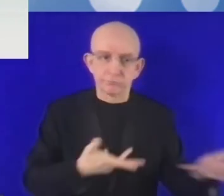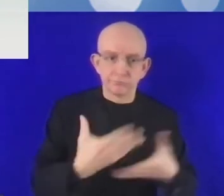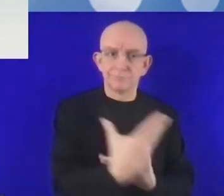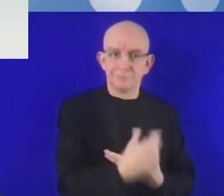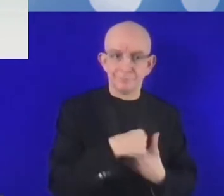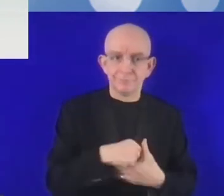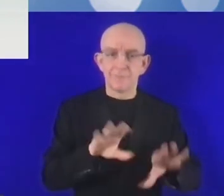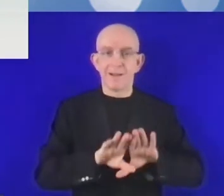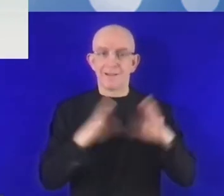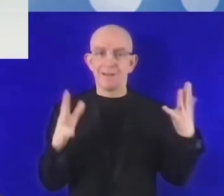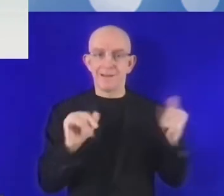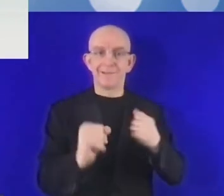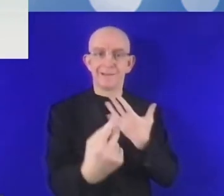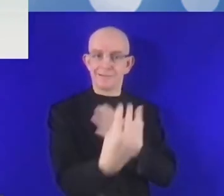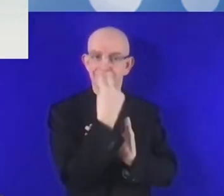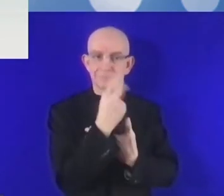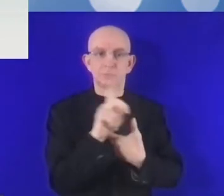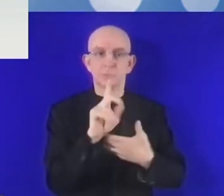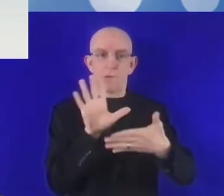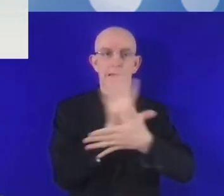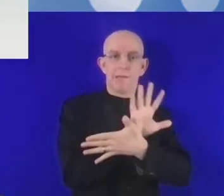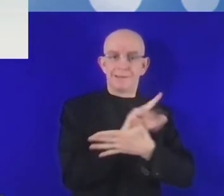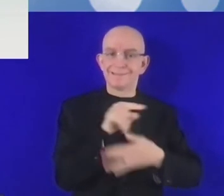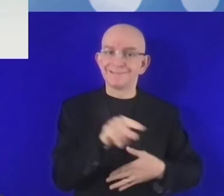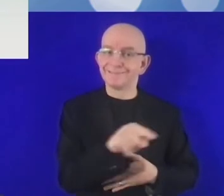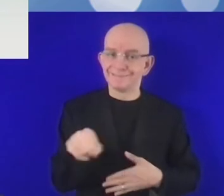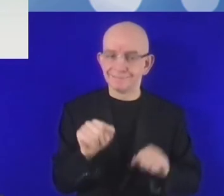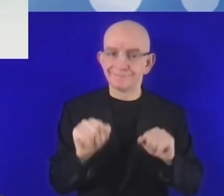l'IGF évolue,